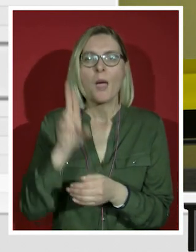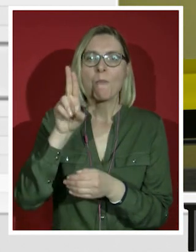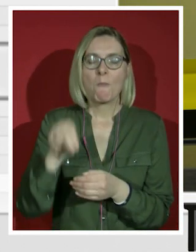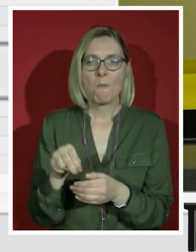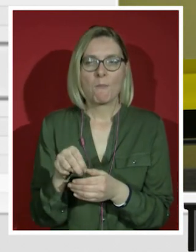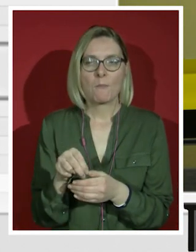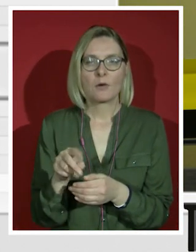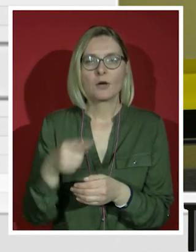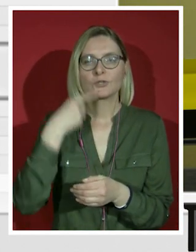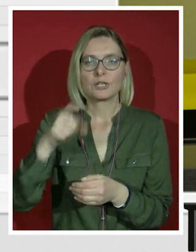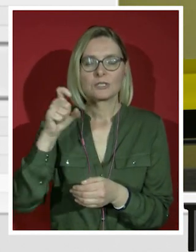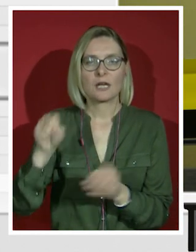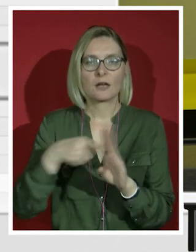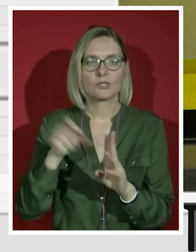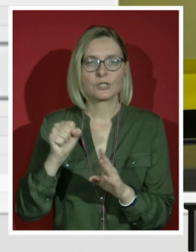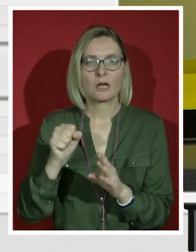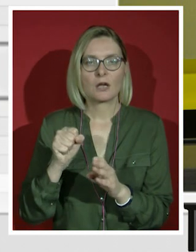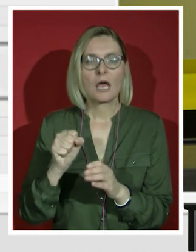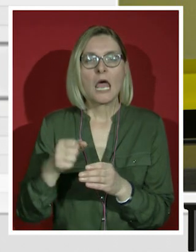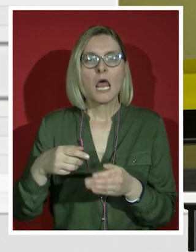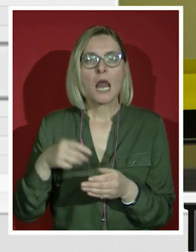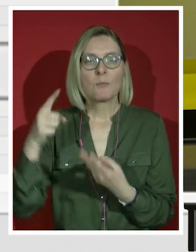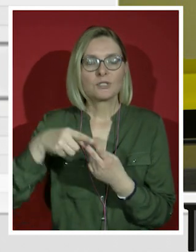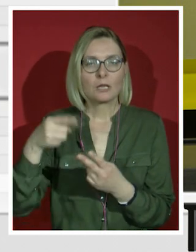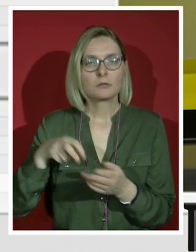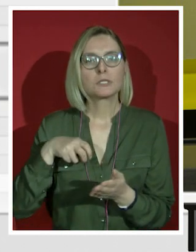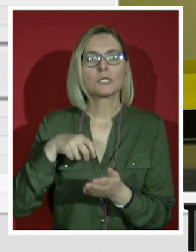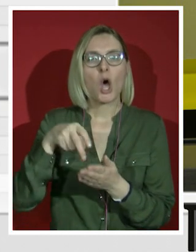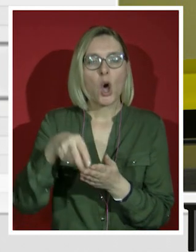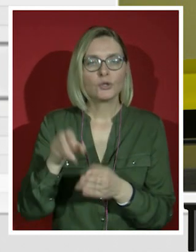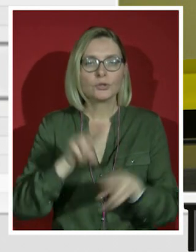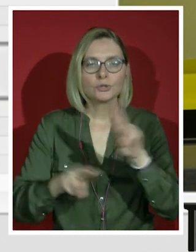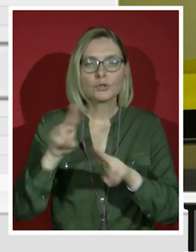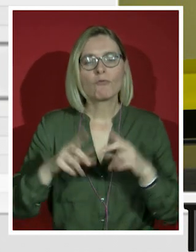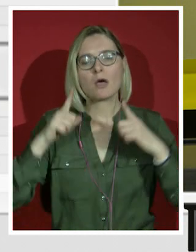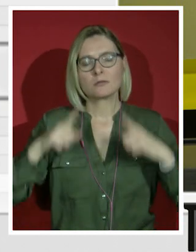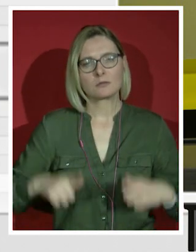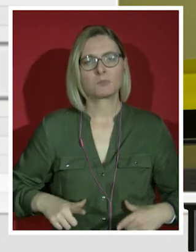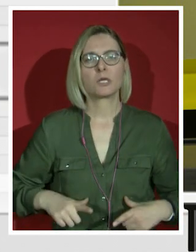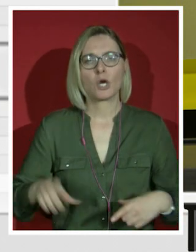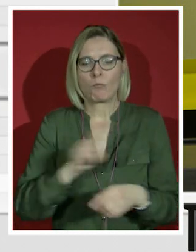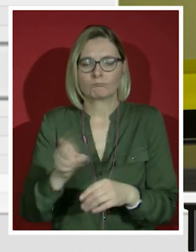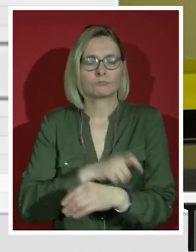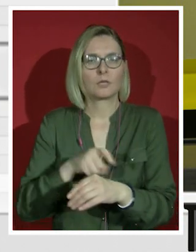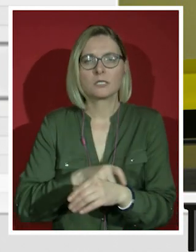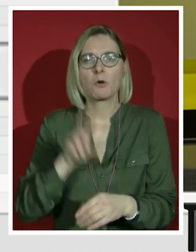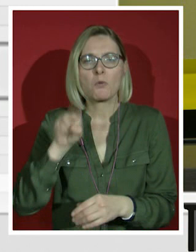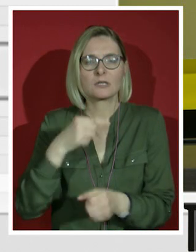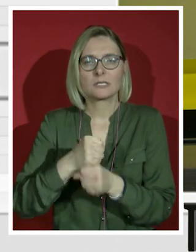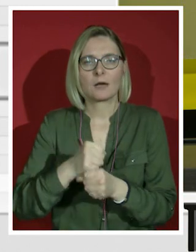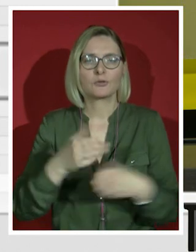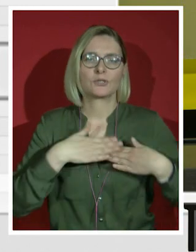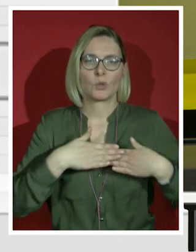што го напомена и Саше, на пчеларникот се оди смирен. Фактички, тоа е дејност која мора да се работи со љубов и никако